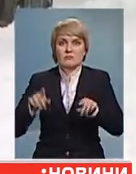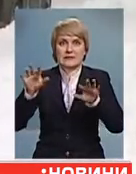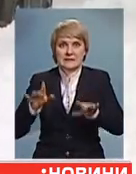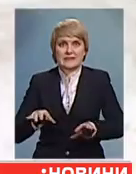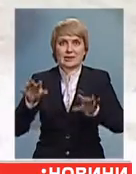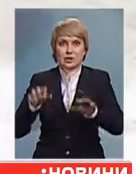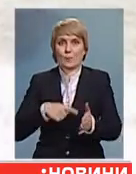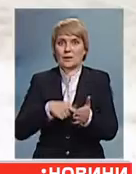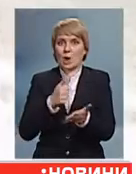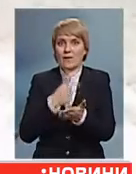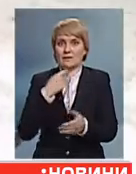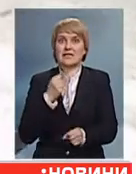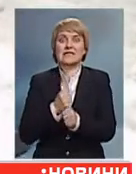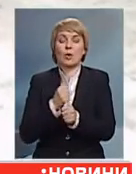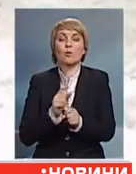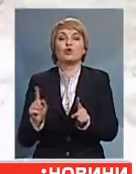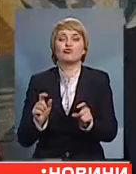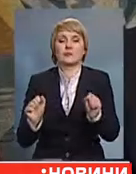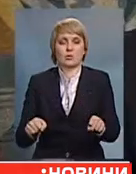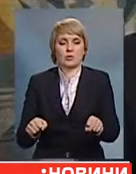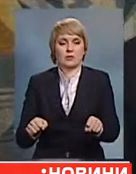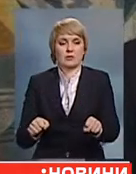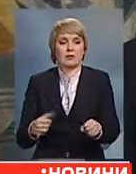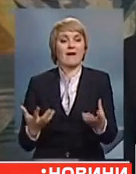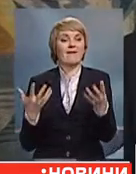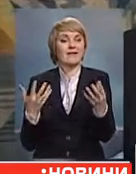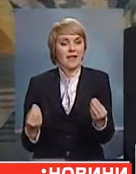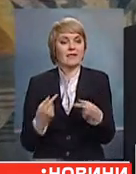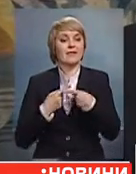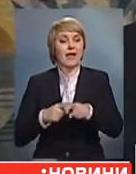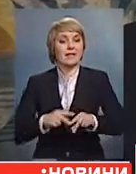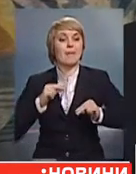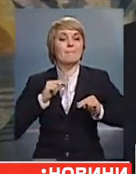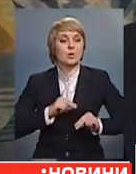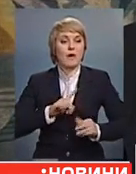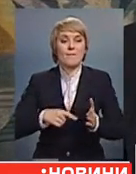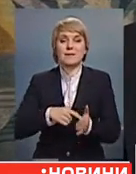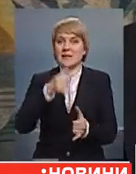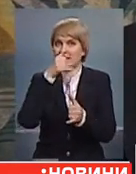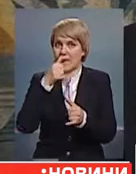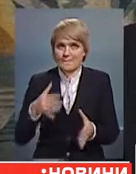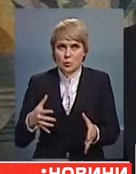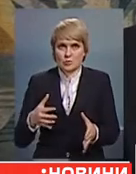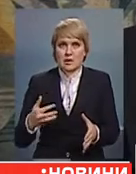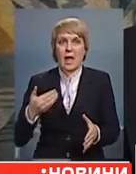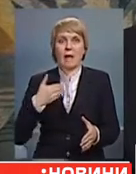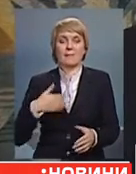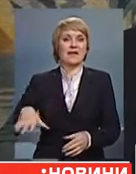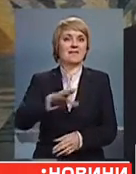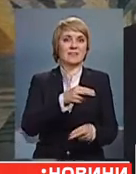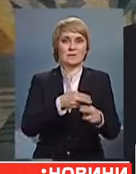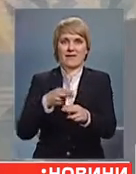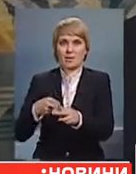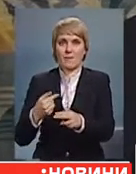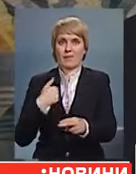Міський голова каже, і так зробили, що змогли. В день техніка працювати в місті не може, тому що і ми всім заважаємо, і